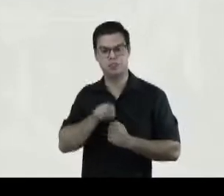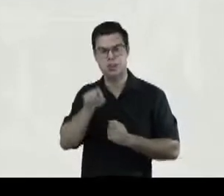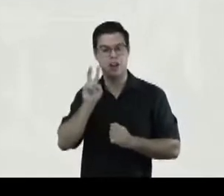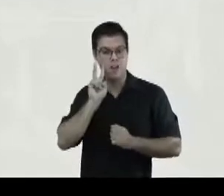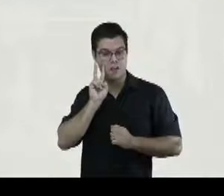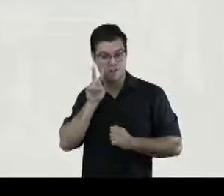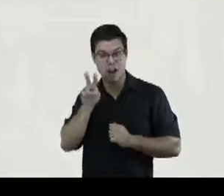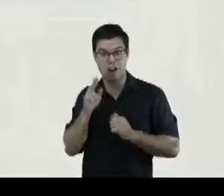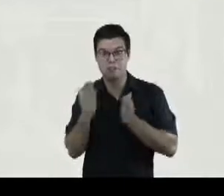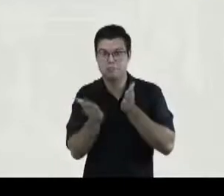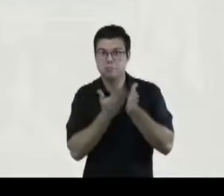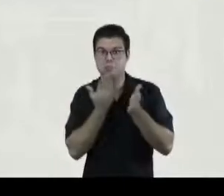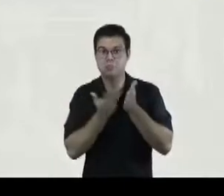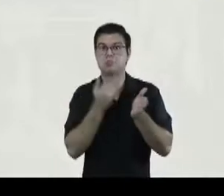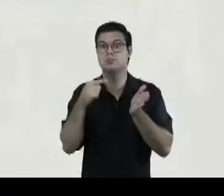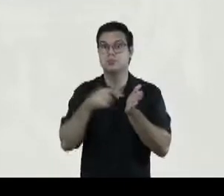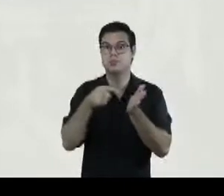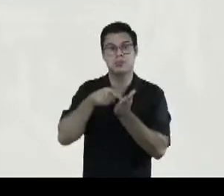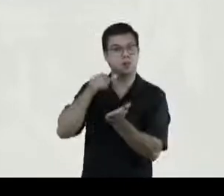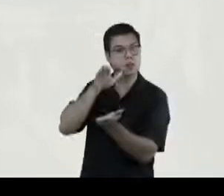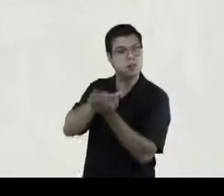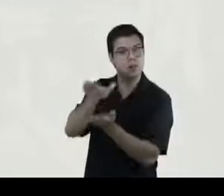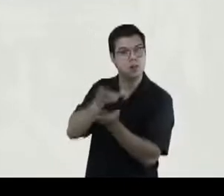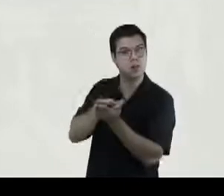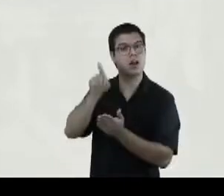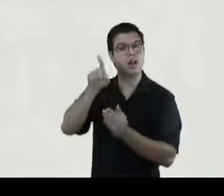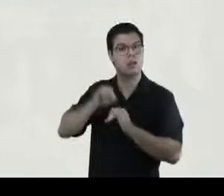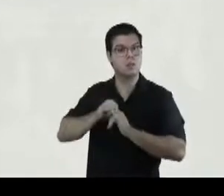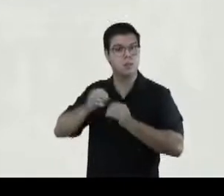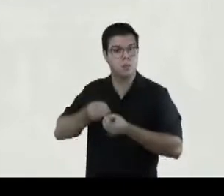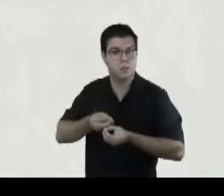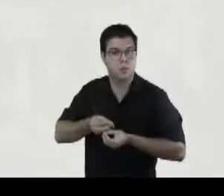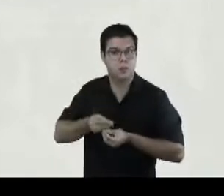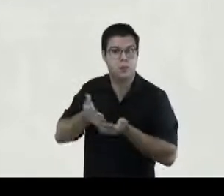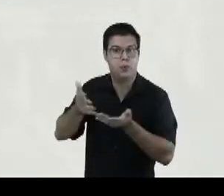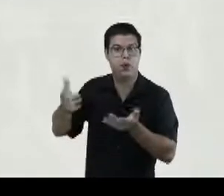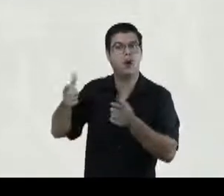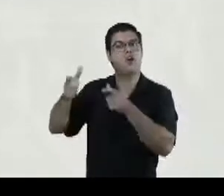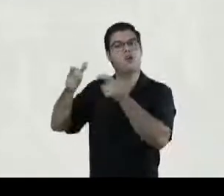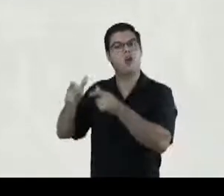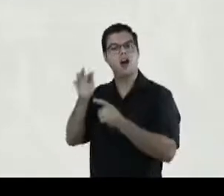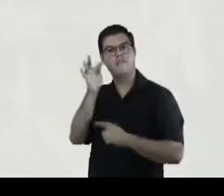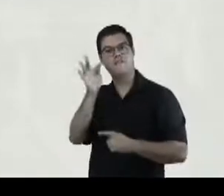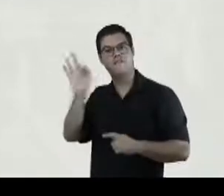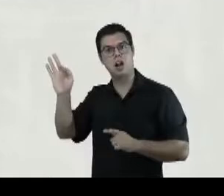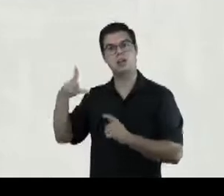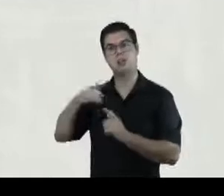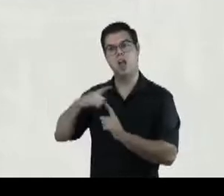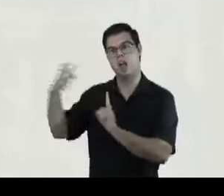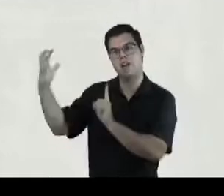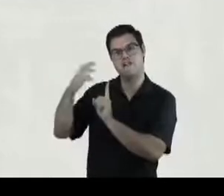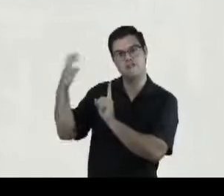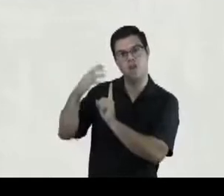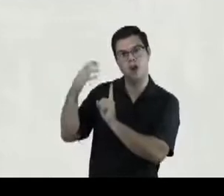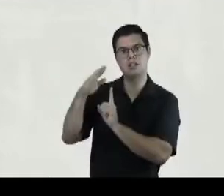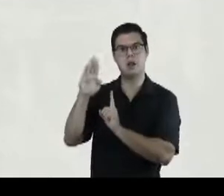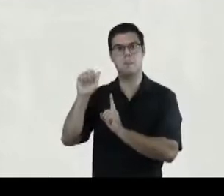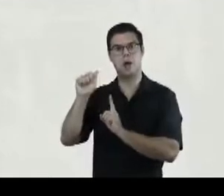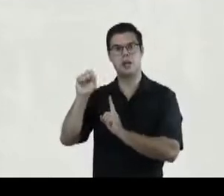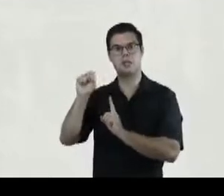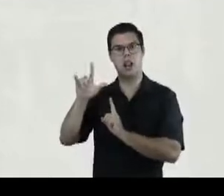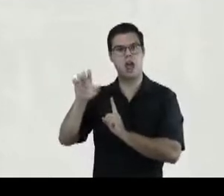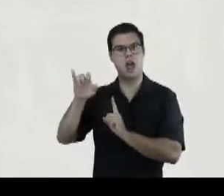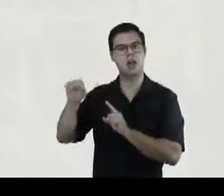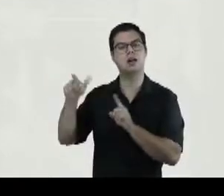à Lyon ont au début une influence bâloise, puis une influence italienne. Il y a beaucoup de livres